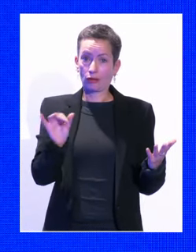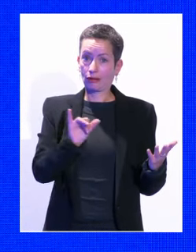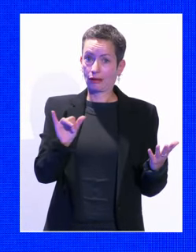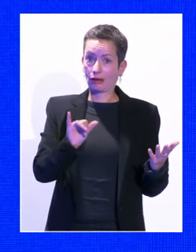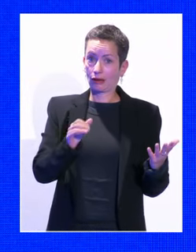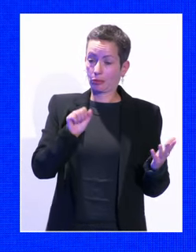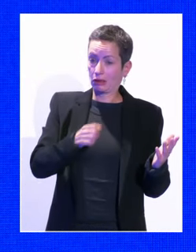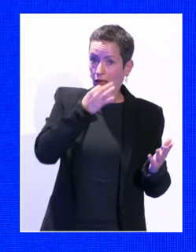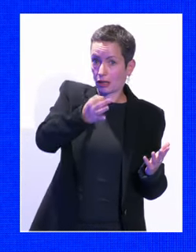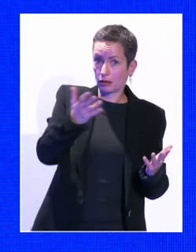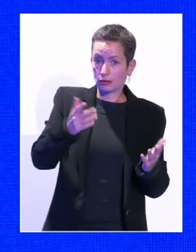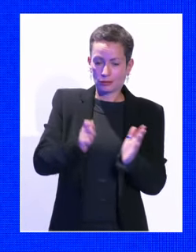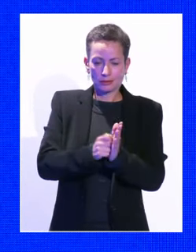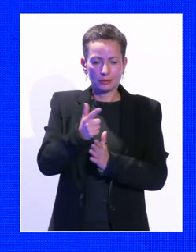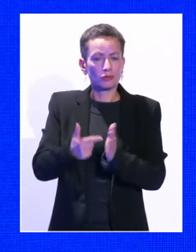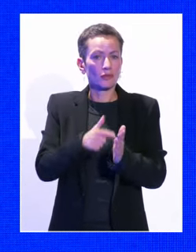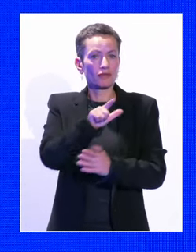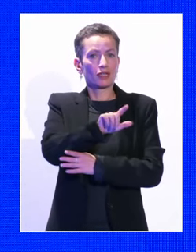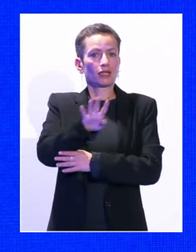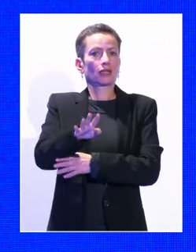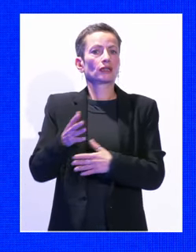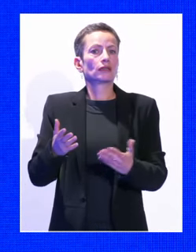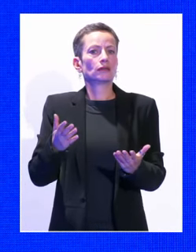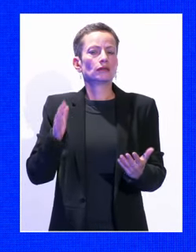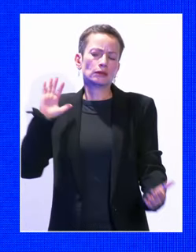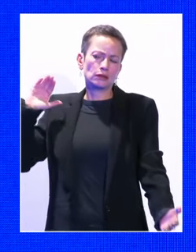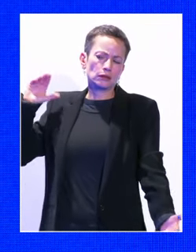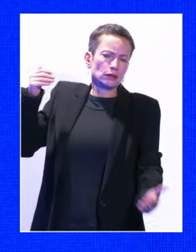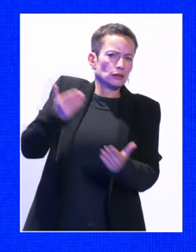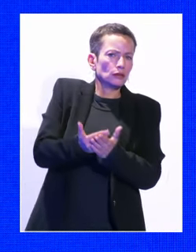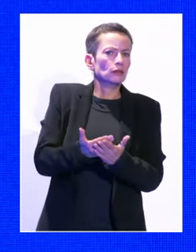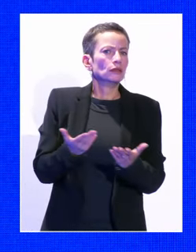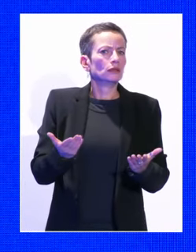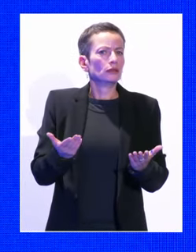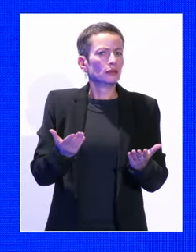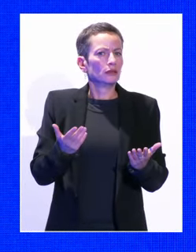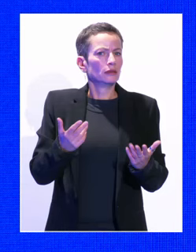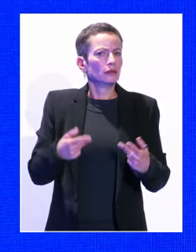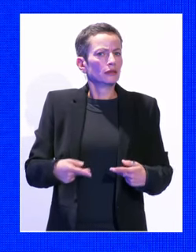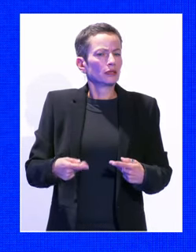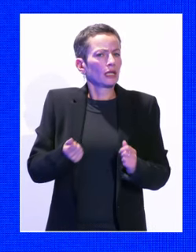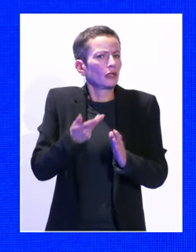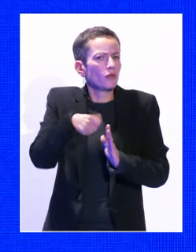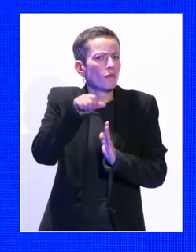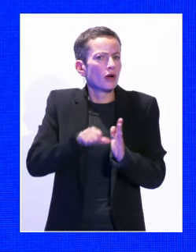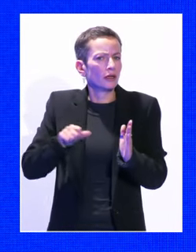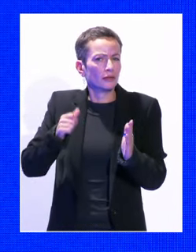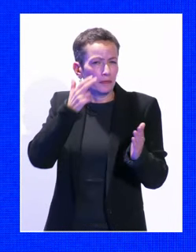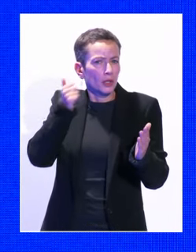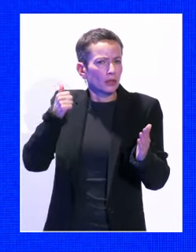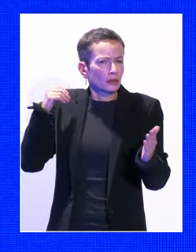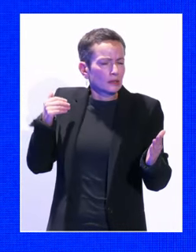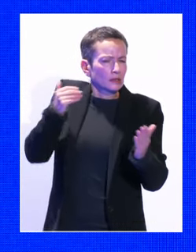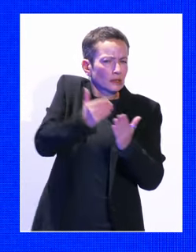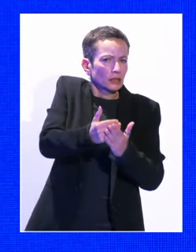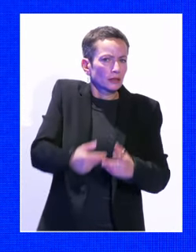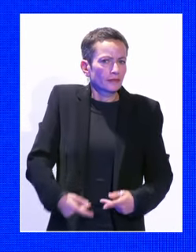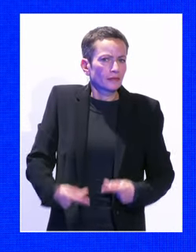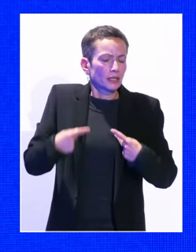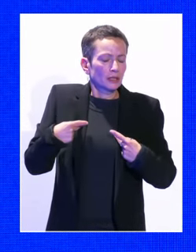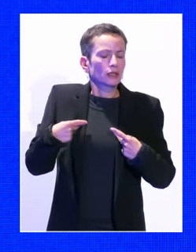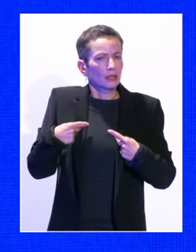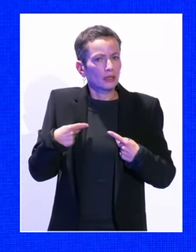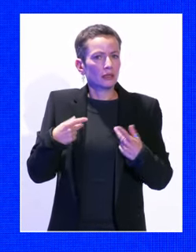en 2024, avec ce que nous venons de vivre en quelques mois, qui pourrait prétendre qu'il y